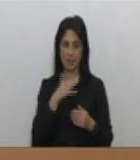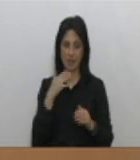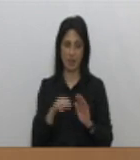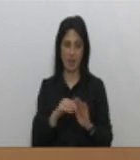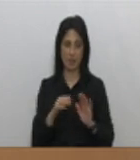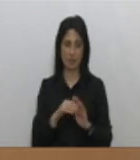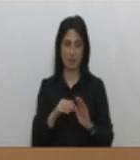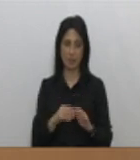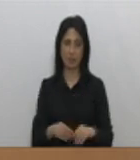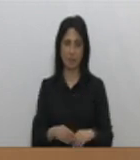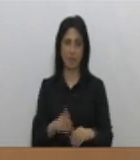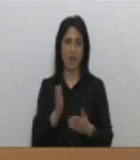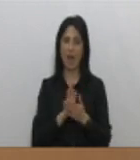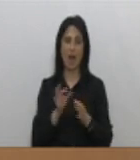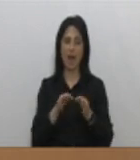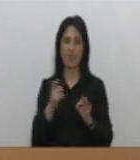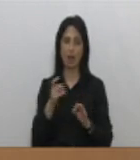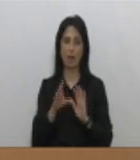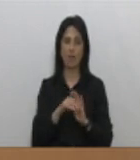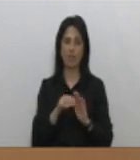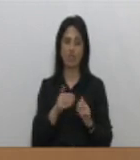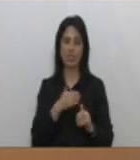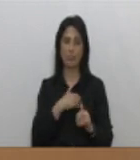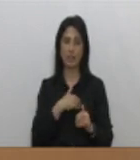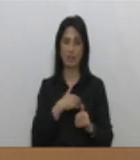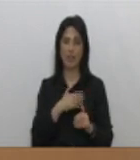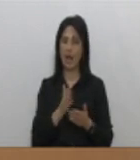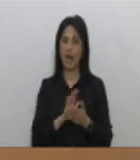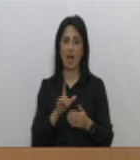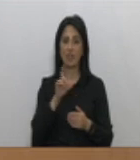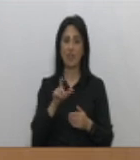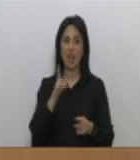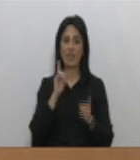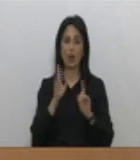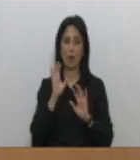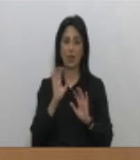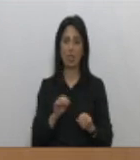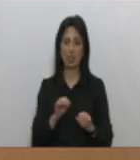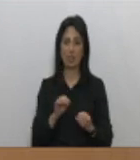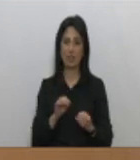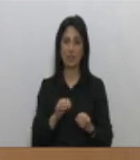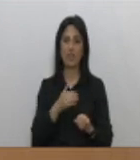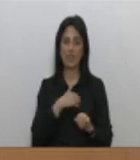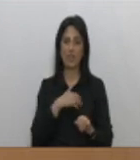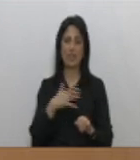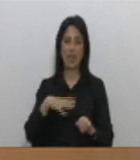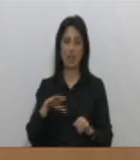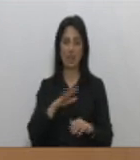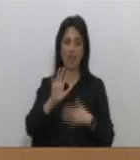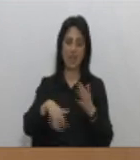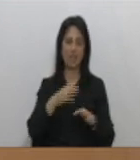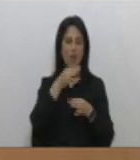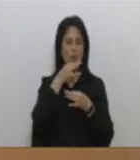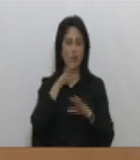არჩევნები, არ გაქვთ დემოკრატიული არჩევნების იმედი, არ გაქვთ ხალხის რეალური მხარდაჭერა, გინდათ რომ ქვეყანა აირიოს